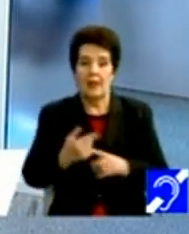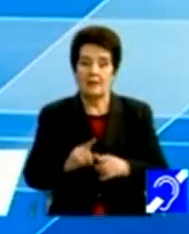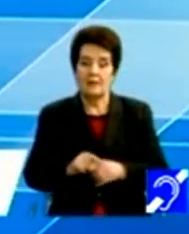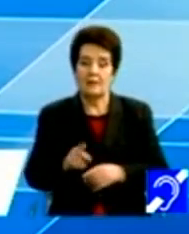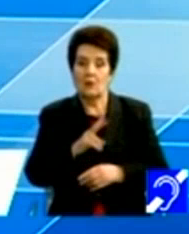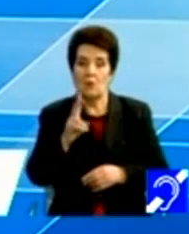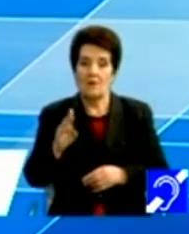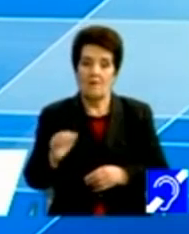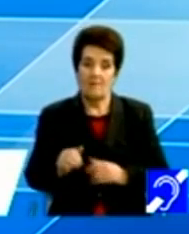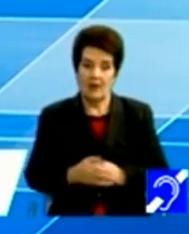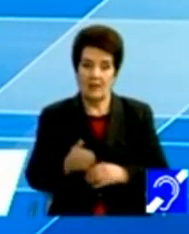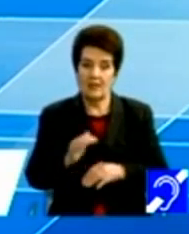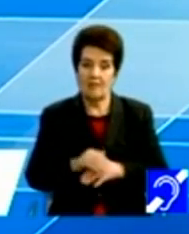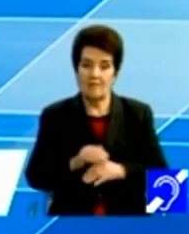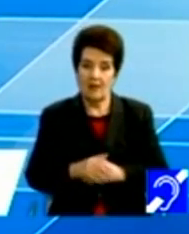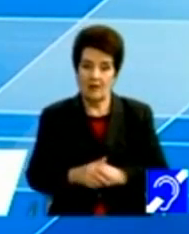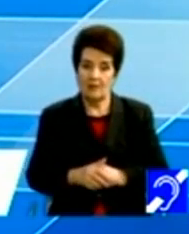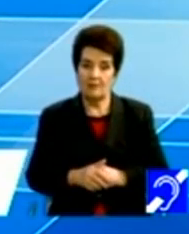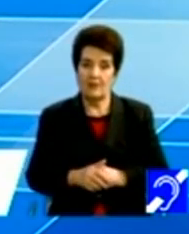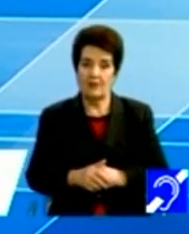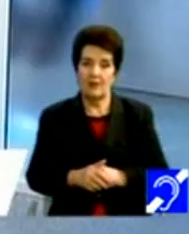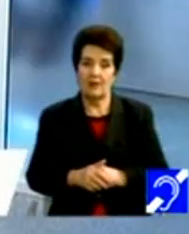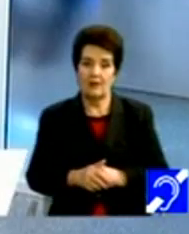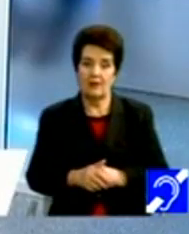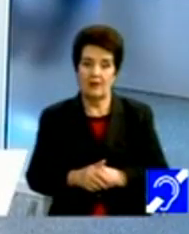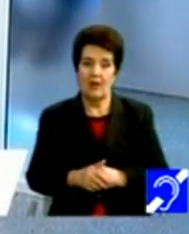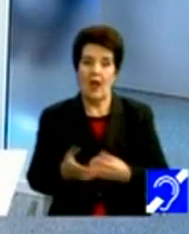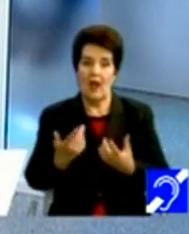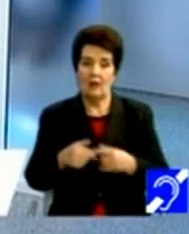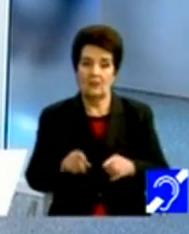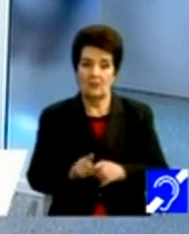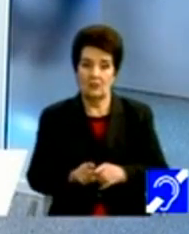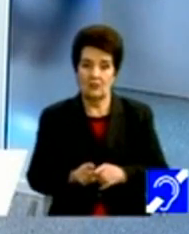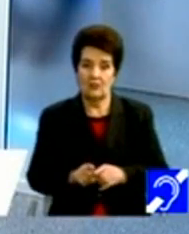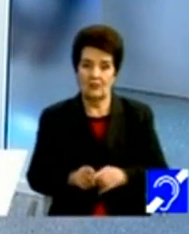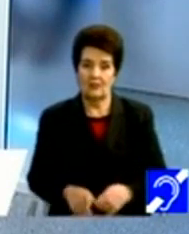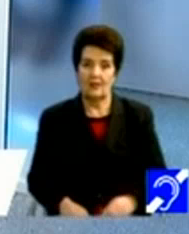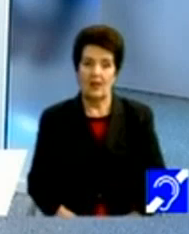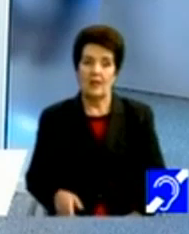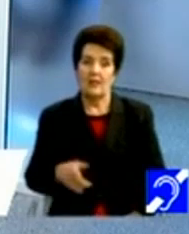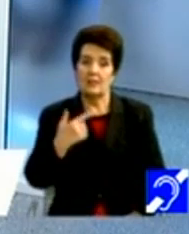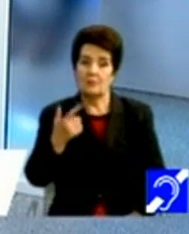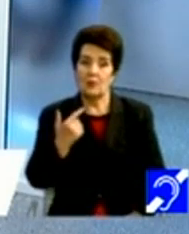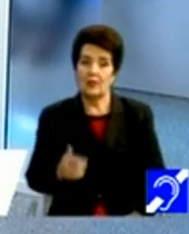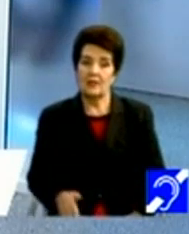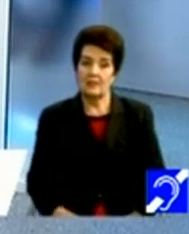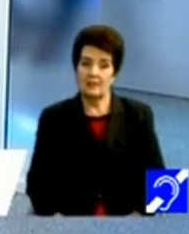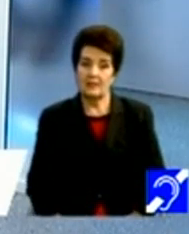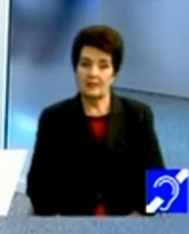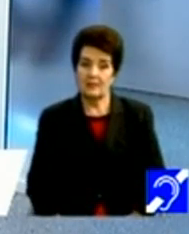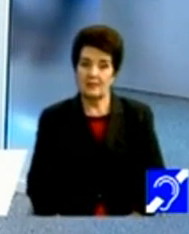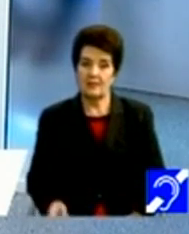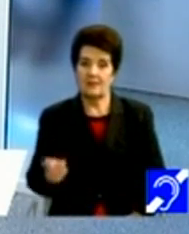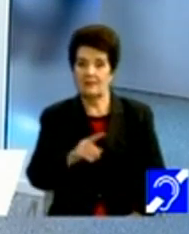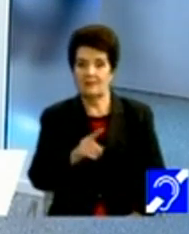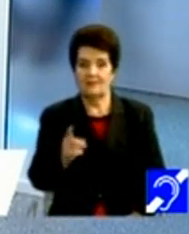cumva. De fapt, e grija domnului Țicu până la urmă, la și a mea ca moderator. Spuneți-mi răspuns scurt, la dumneavoastră